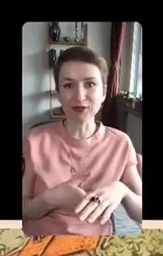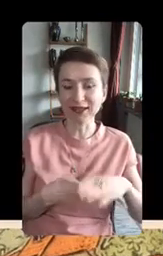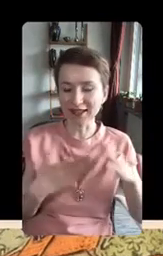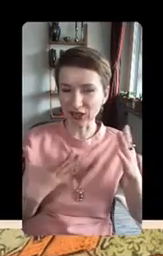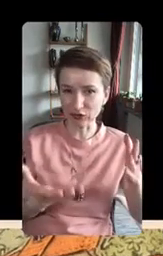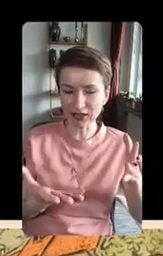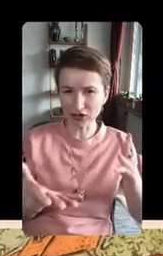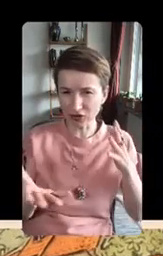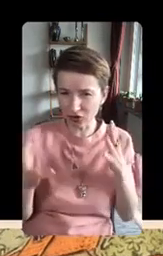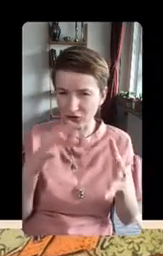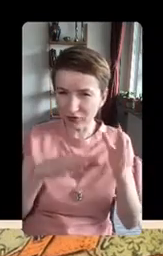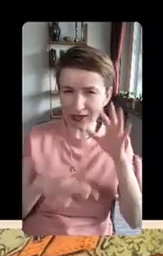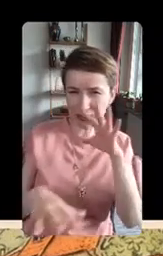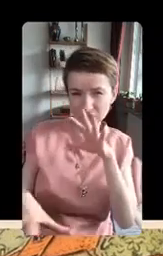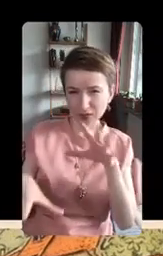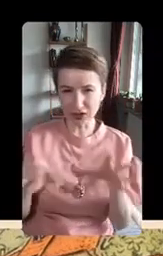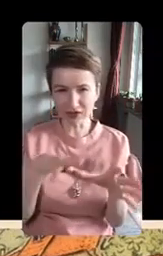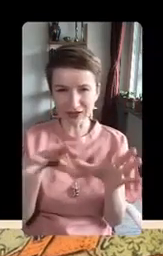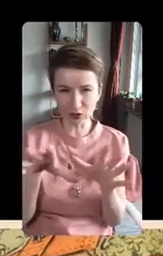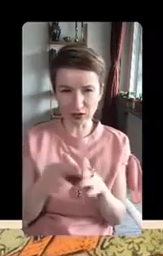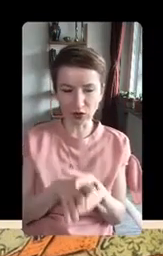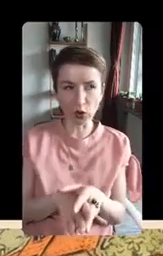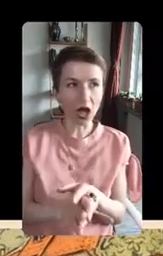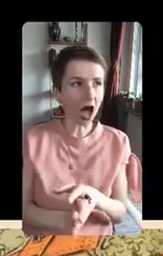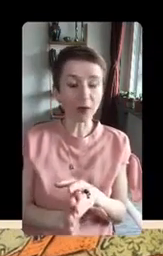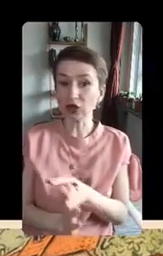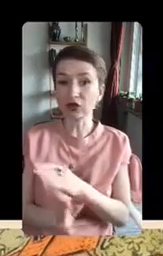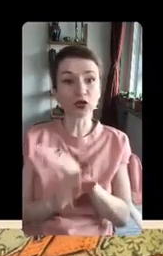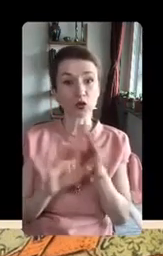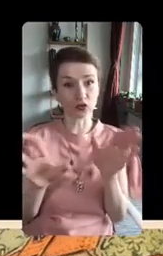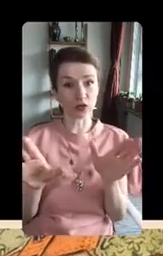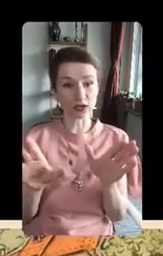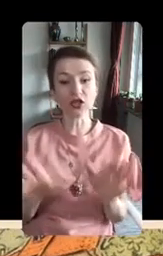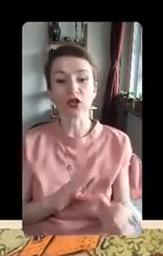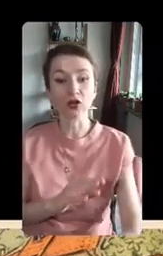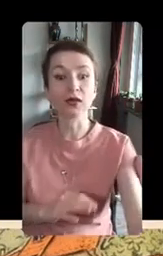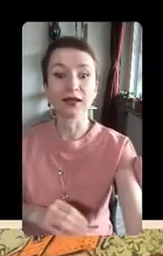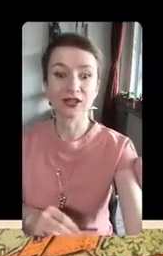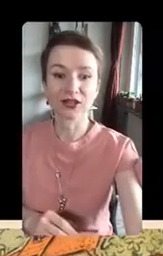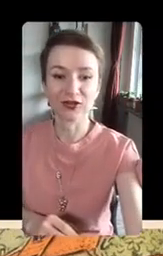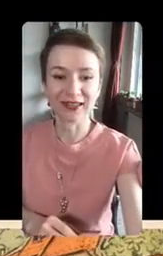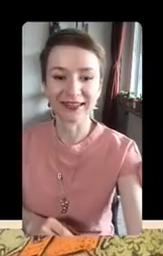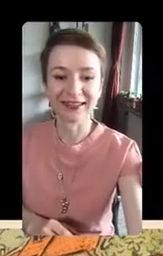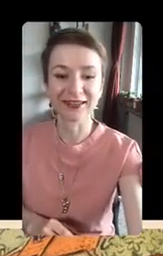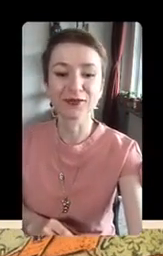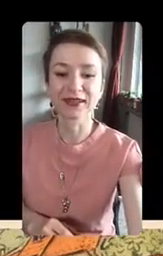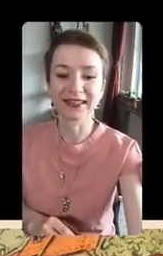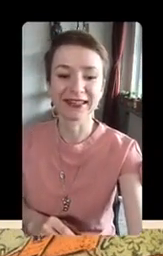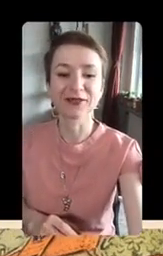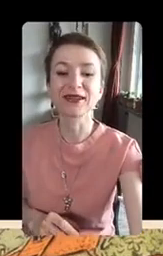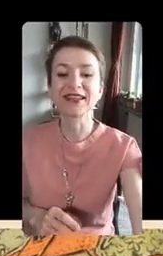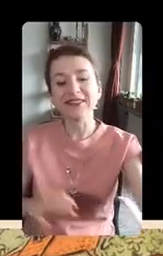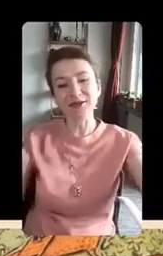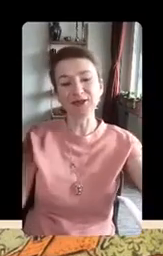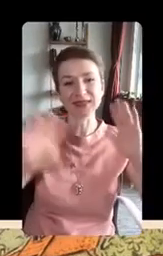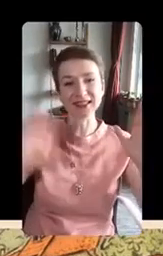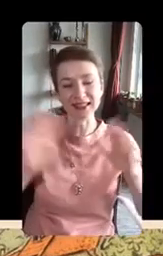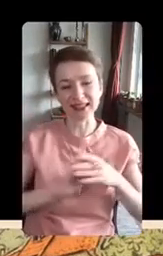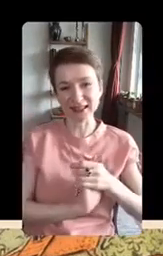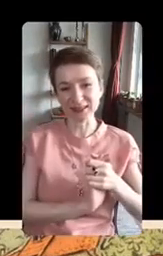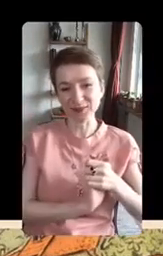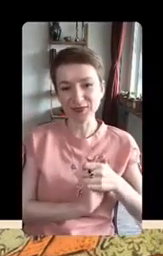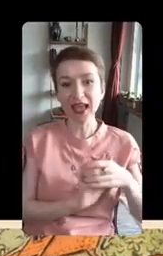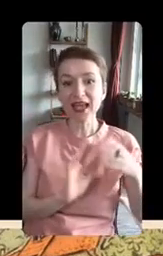у разных людей. Что вы слышали про шведскую семью? Обычно никто ничего не слышал, кроме наших людей. Добрый день всем,